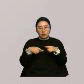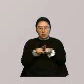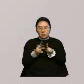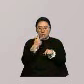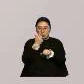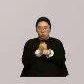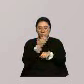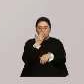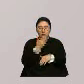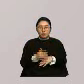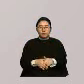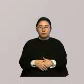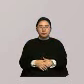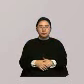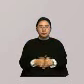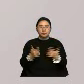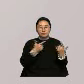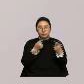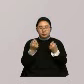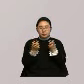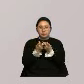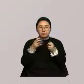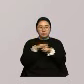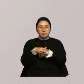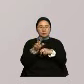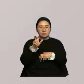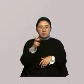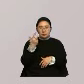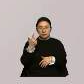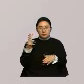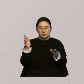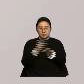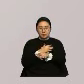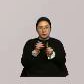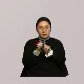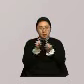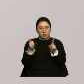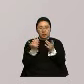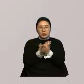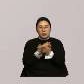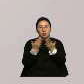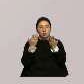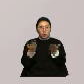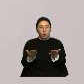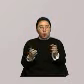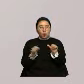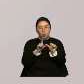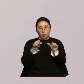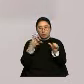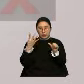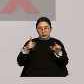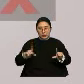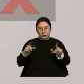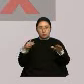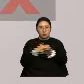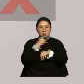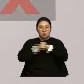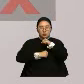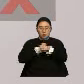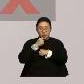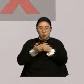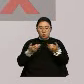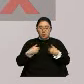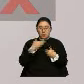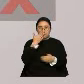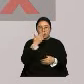함께 적용합니다. 같은 방식으로 27일부터 1인 가구에게 지급하고 5월 4일부터는 자유롭게